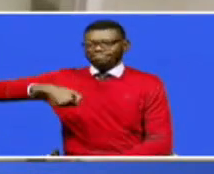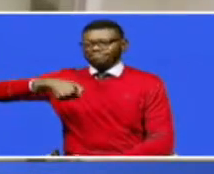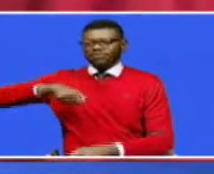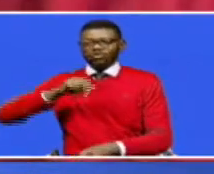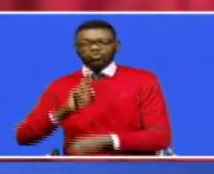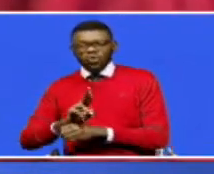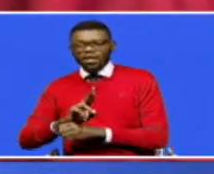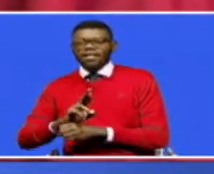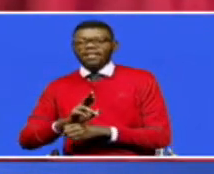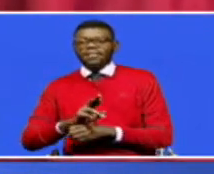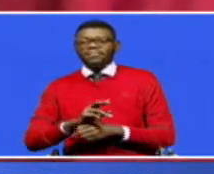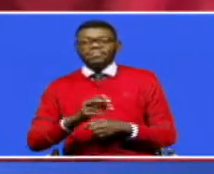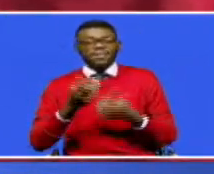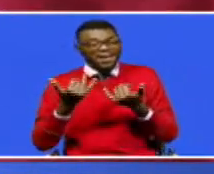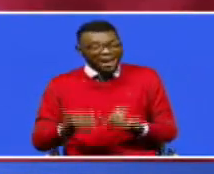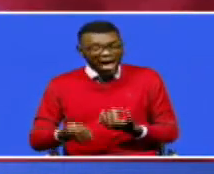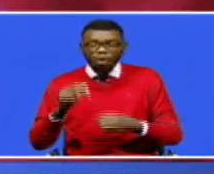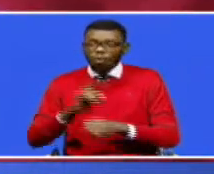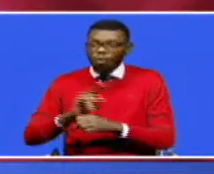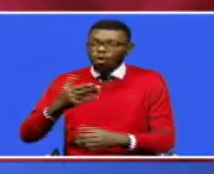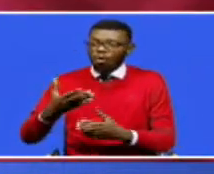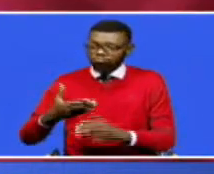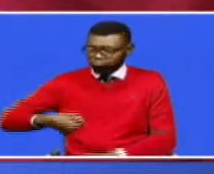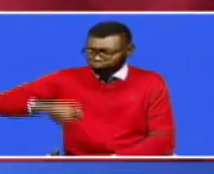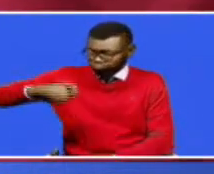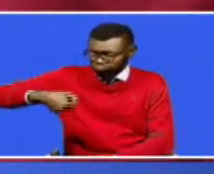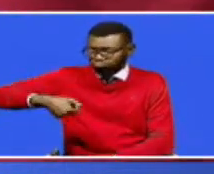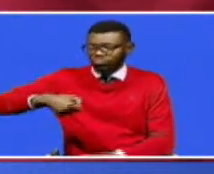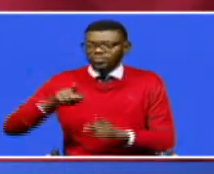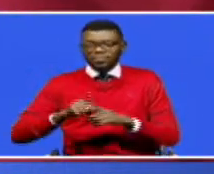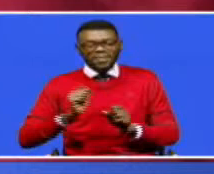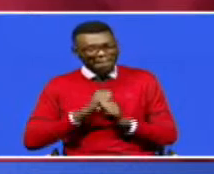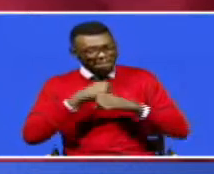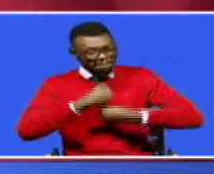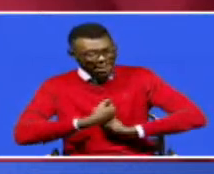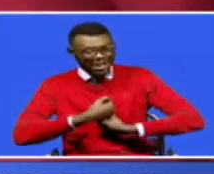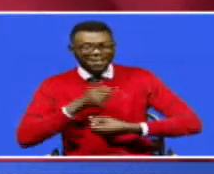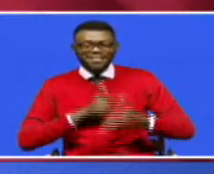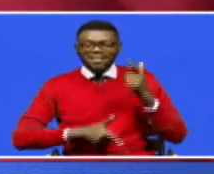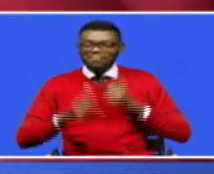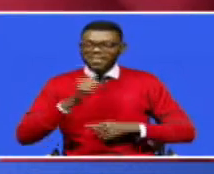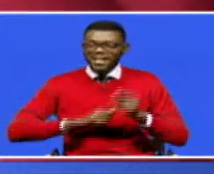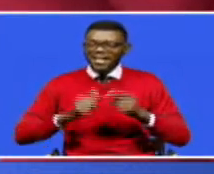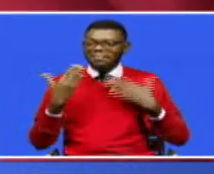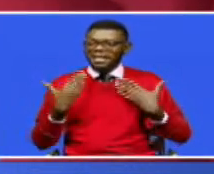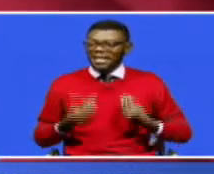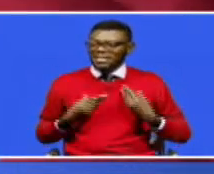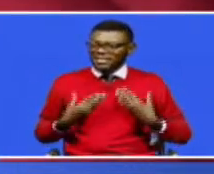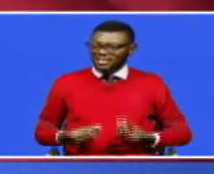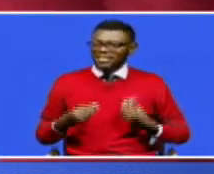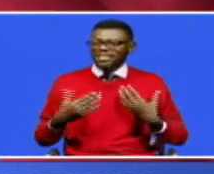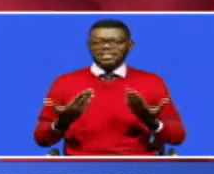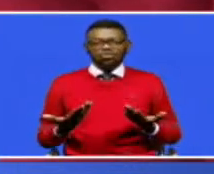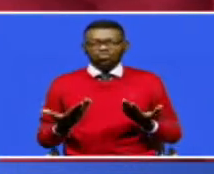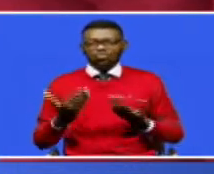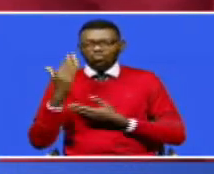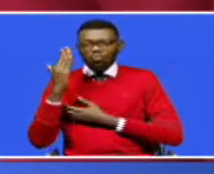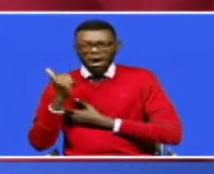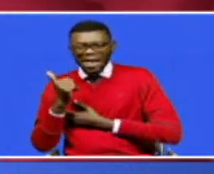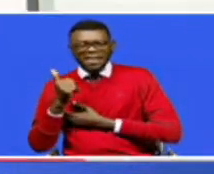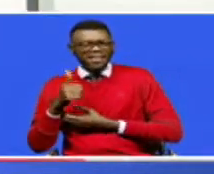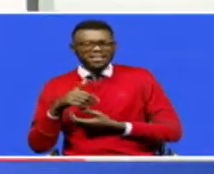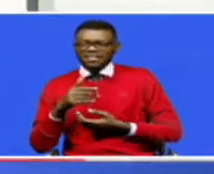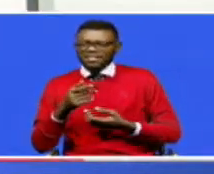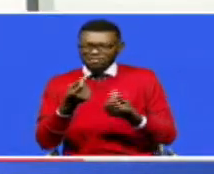kununua vibuyu vya kiasili pamoja na taratibu za kutengeneza maziwa hayo kwao ni kazi isiyokuwa na tija wala